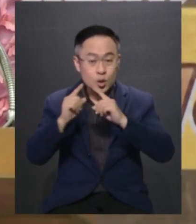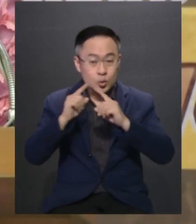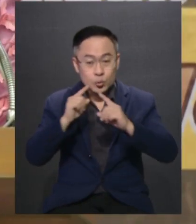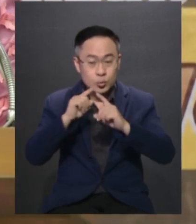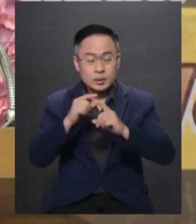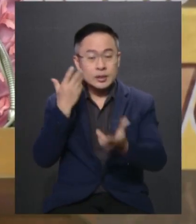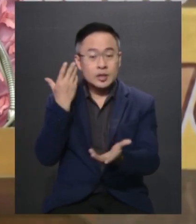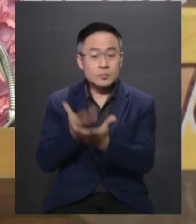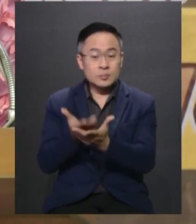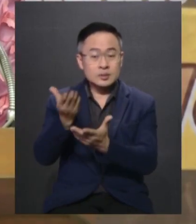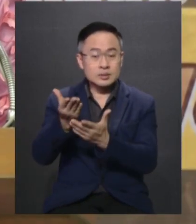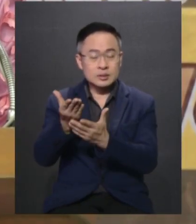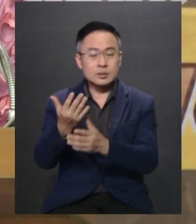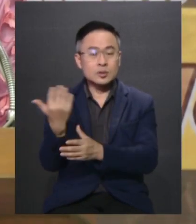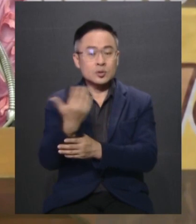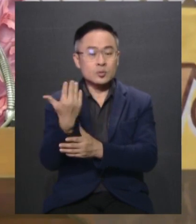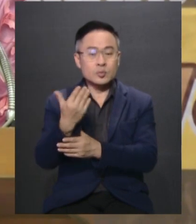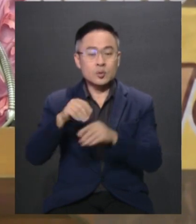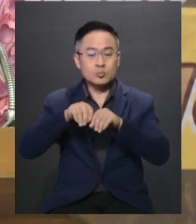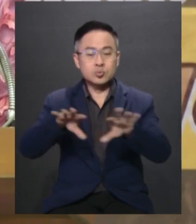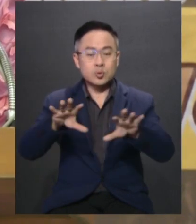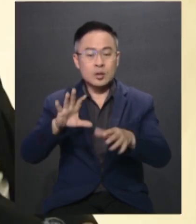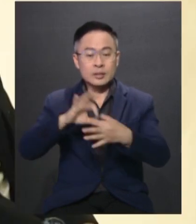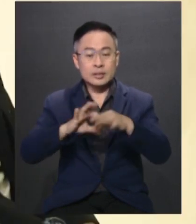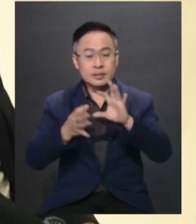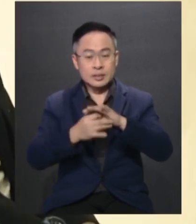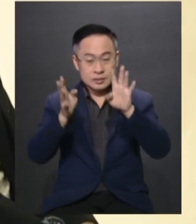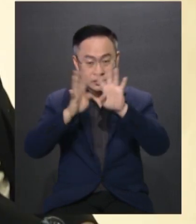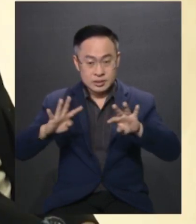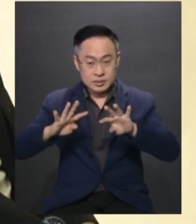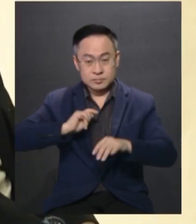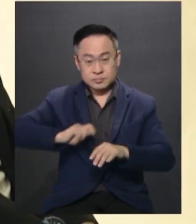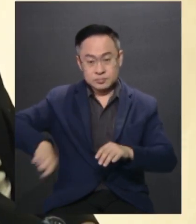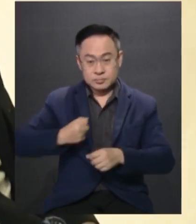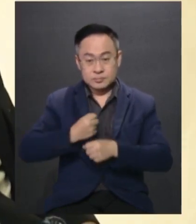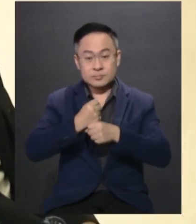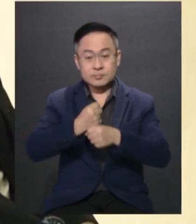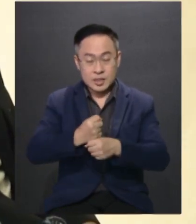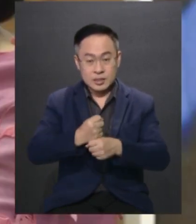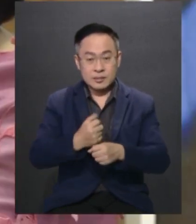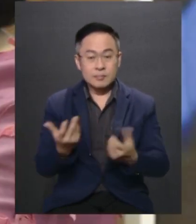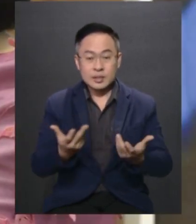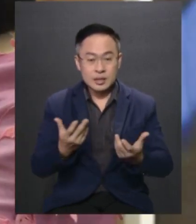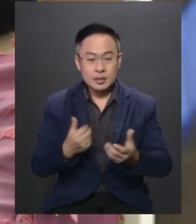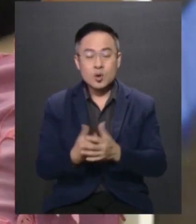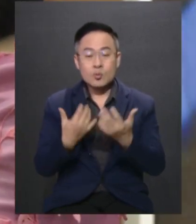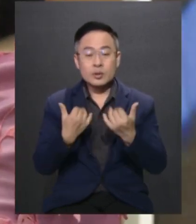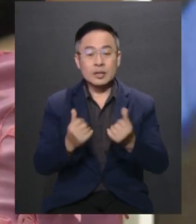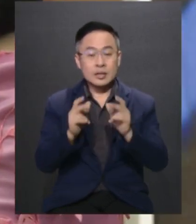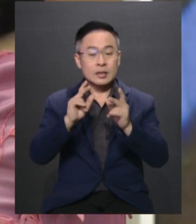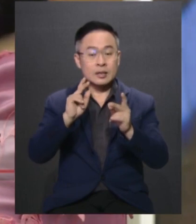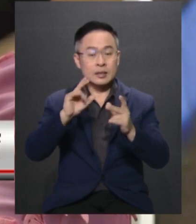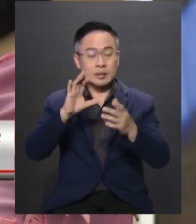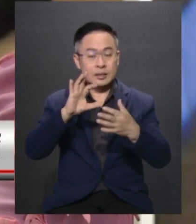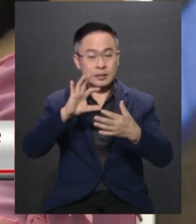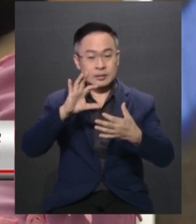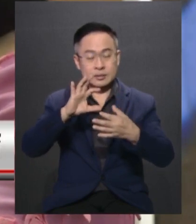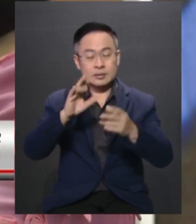ถ่ายทอดสดกีฬา4เกมครั้งที่32ที่ประเทศกัมพูชานะครับว่าจากการเดินทางไปพูดคุยของคณะกรรมการโอลิมปิกแห่งประเทศไ